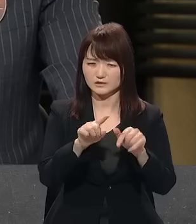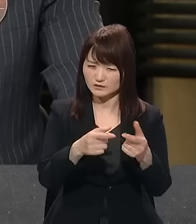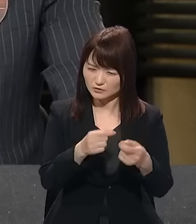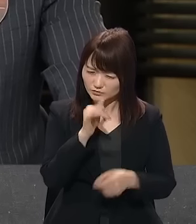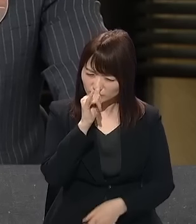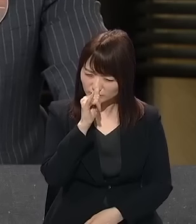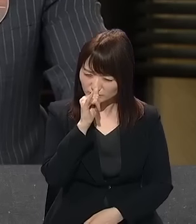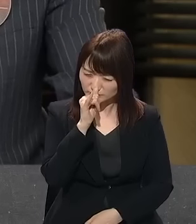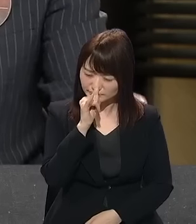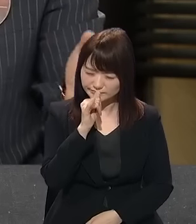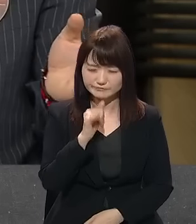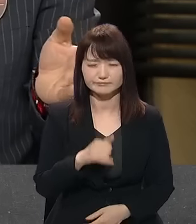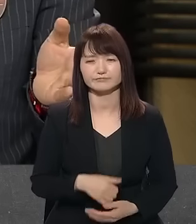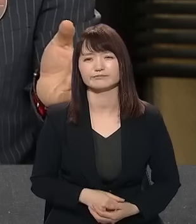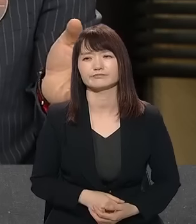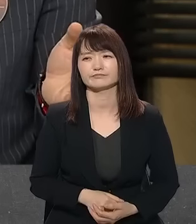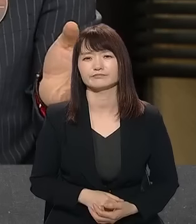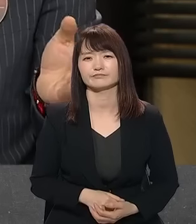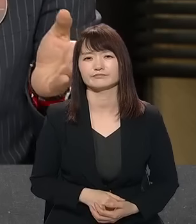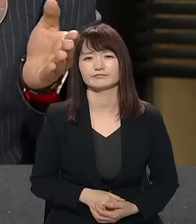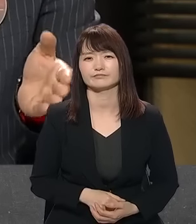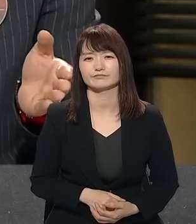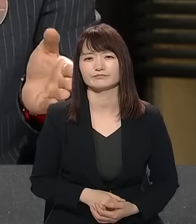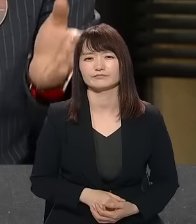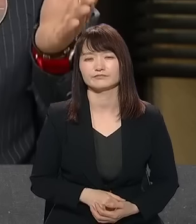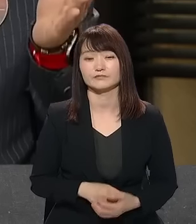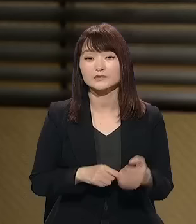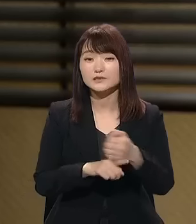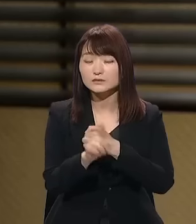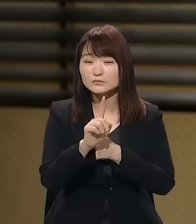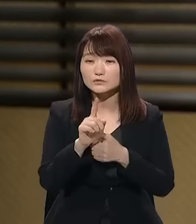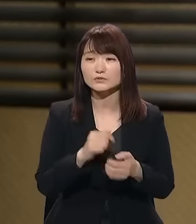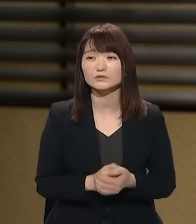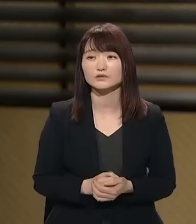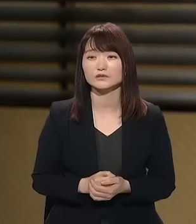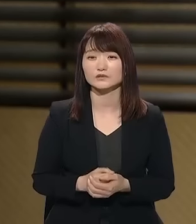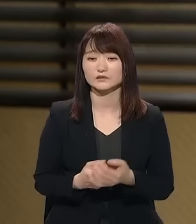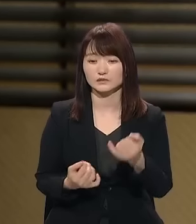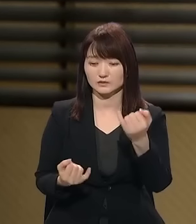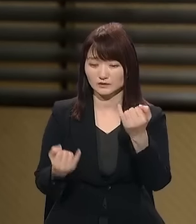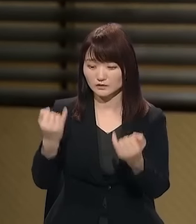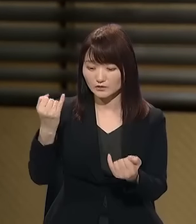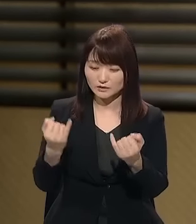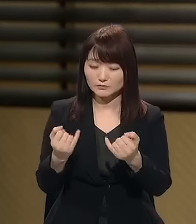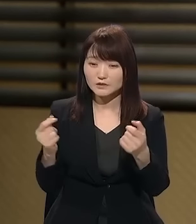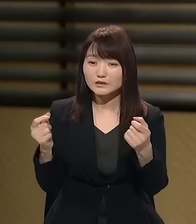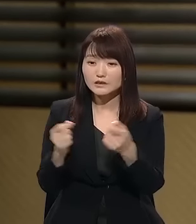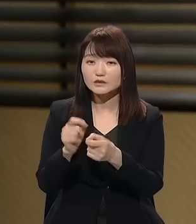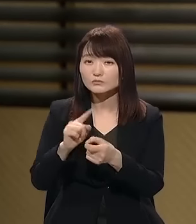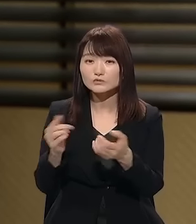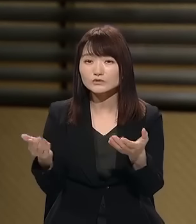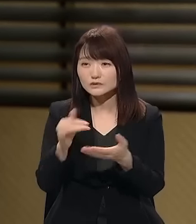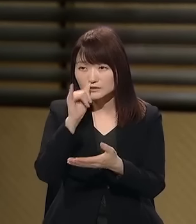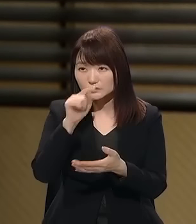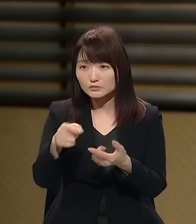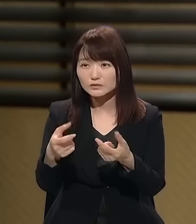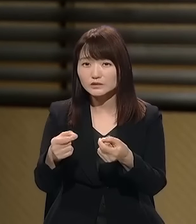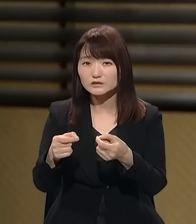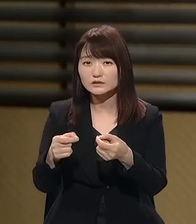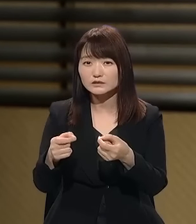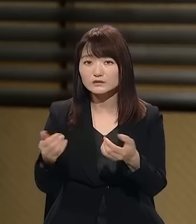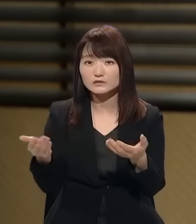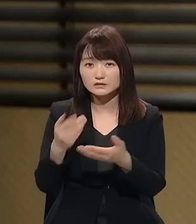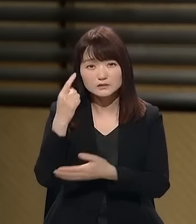수가 있구나 싶더라고요 근데 그렇게까지 했던 그 이유 그렇게 가까웠던 두 여성 사이에서 도대체 무슨 일이 있었길래 이런 지까지